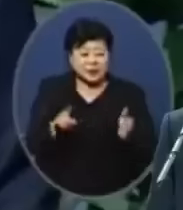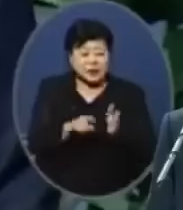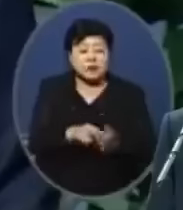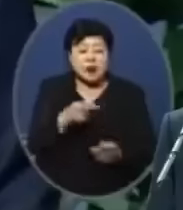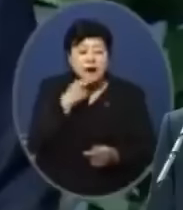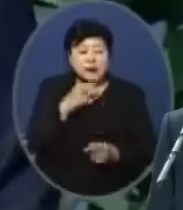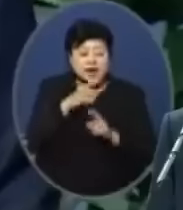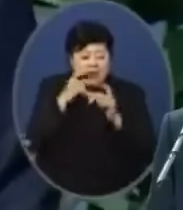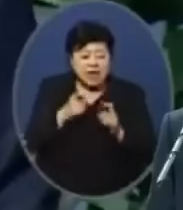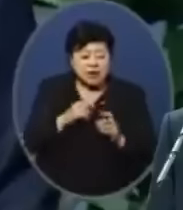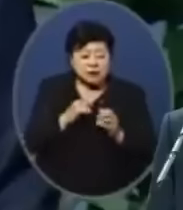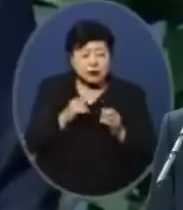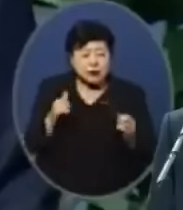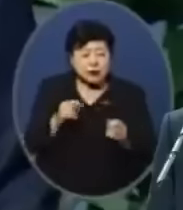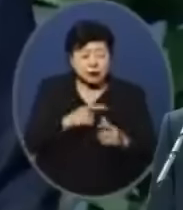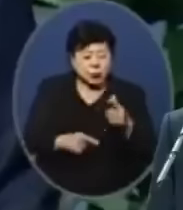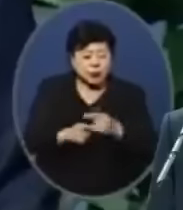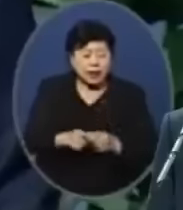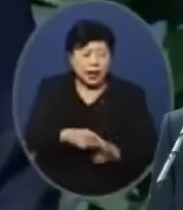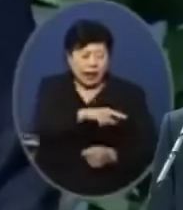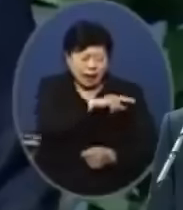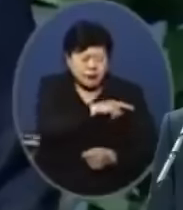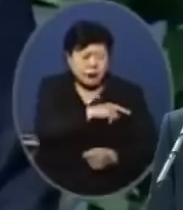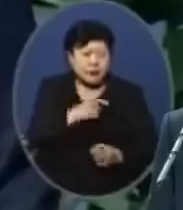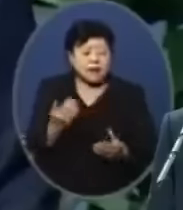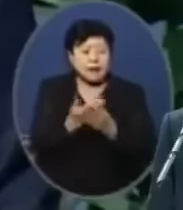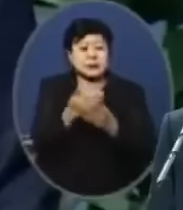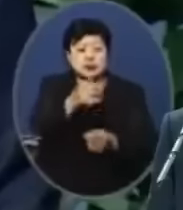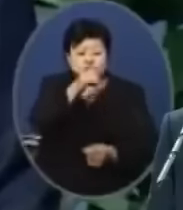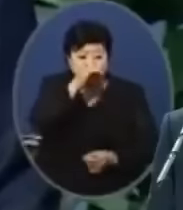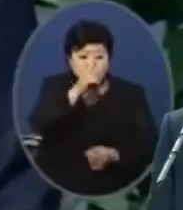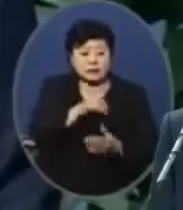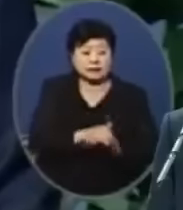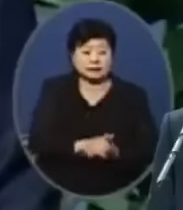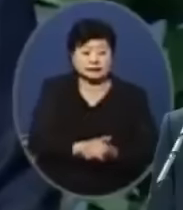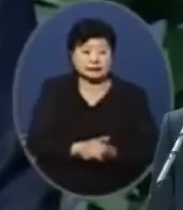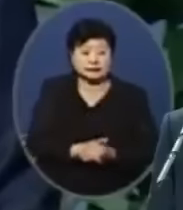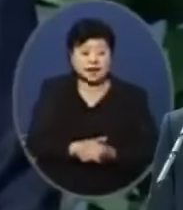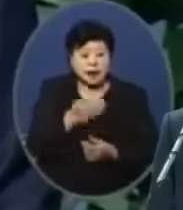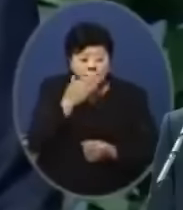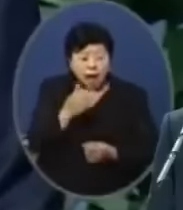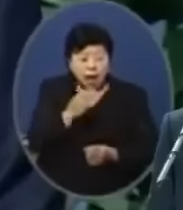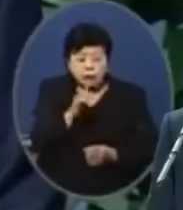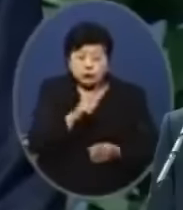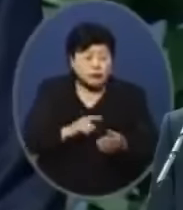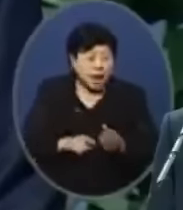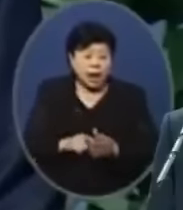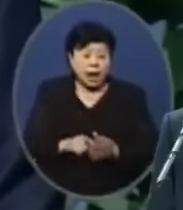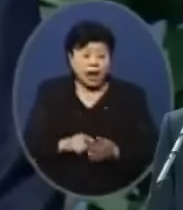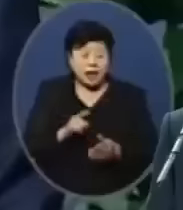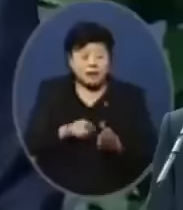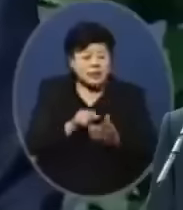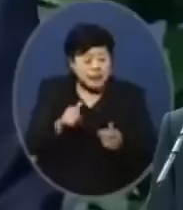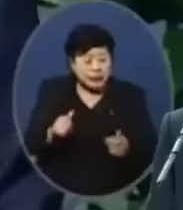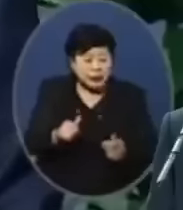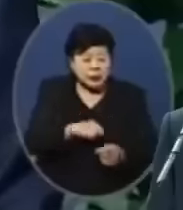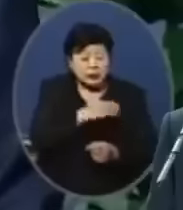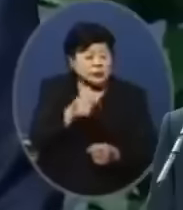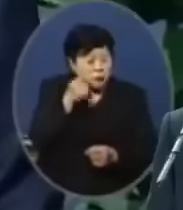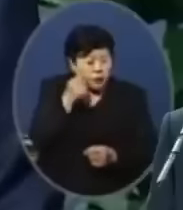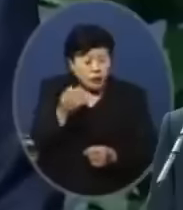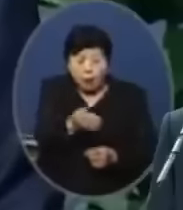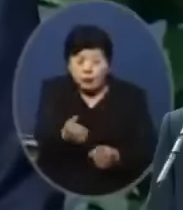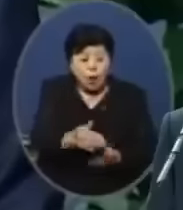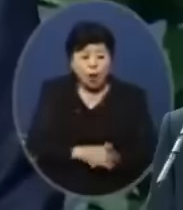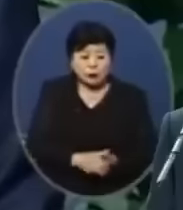믿음이 없는 개인과 국민을 훨씬 앞서서 발전해 나갈 수가 있는 것입니다. 할 수 있거든요. 무슨 말이냐? 믿는 자에게는 능치